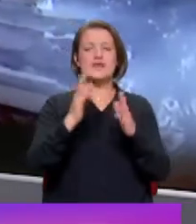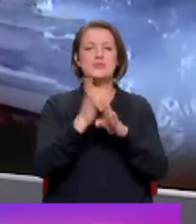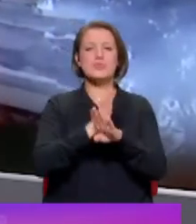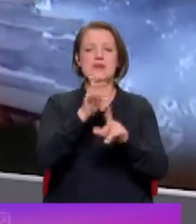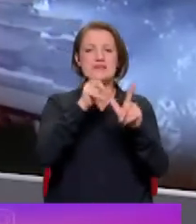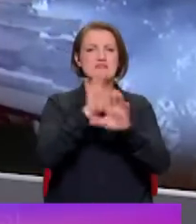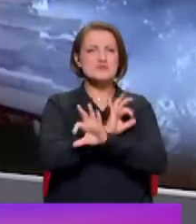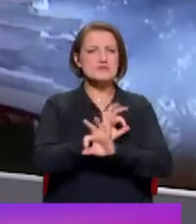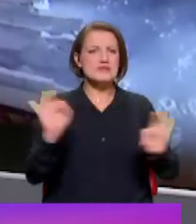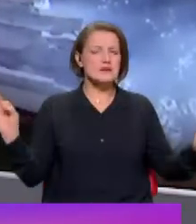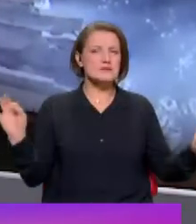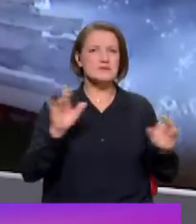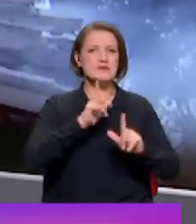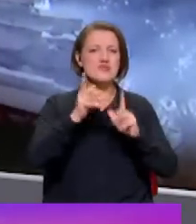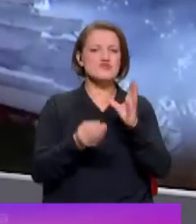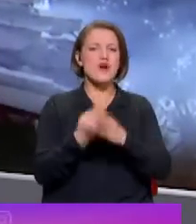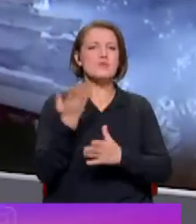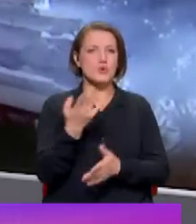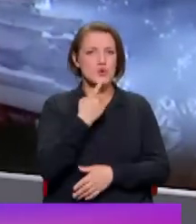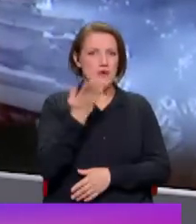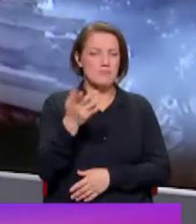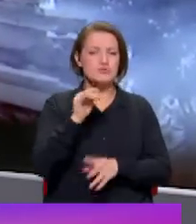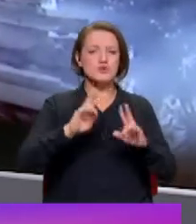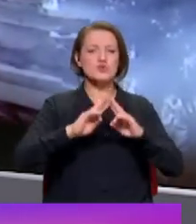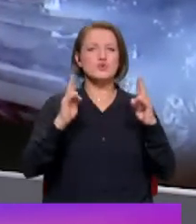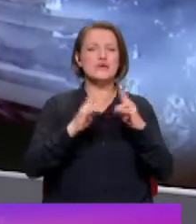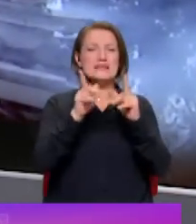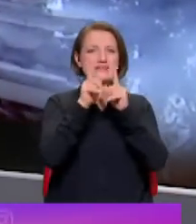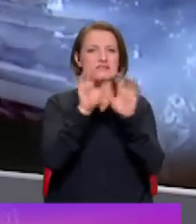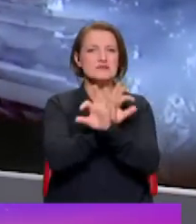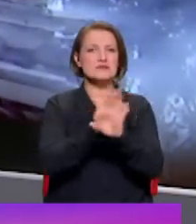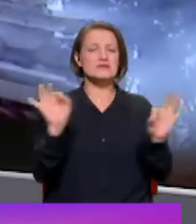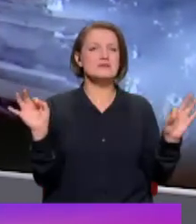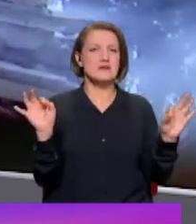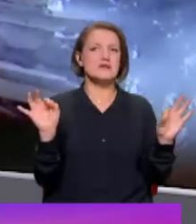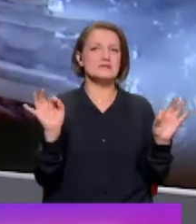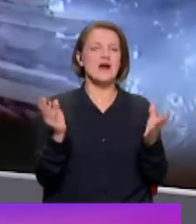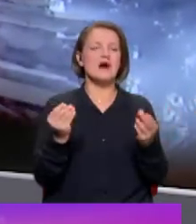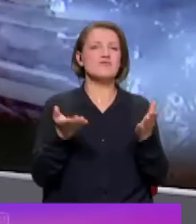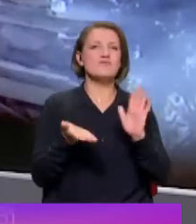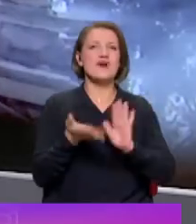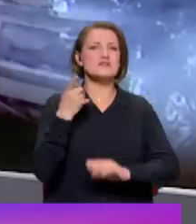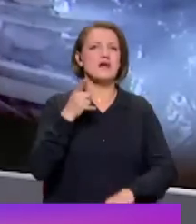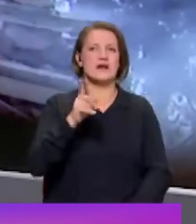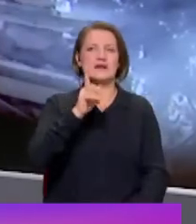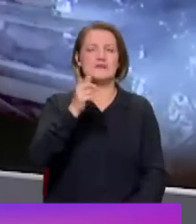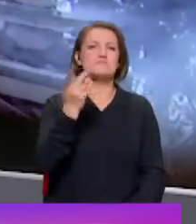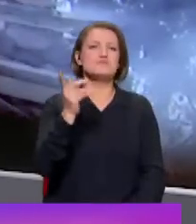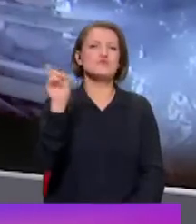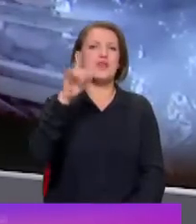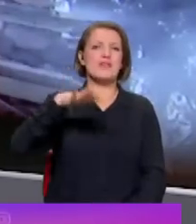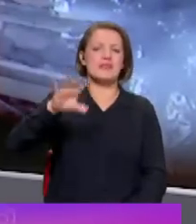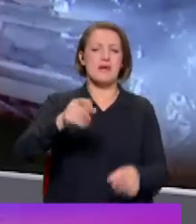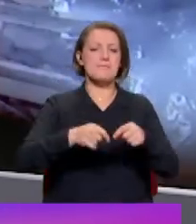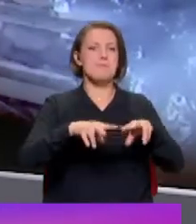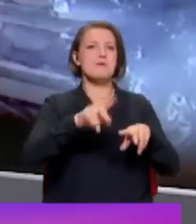çıkarmıyor Dünya neden ses çıkarmıyor diyoruz ya aslına bakarsanız bu dünyanın sessizliği daha çok yönetenler nezdinde daha çok Birleşmiş Milletler